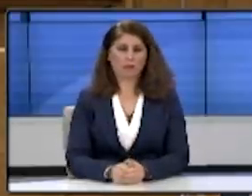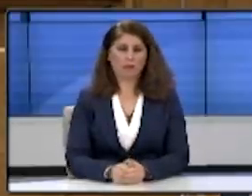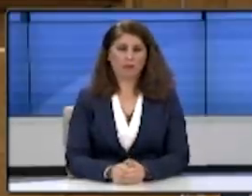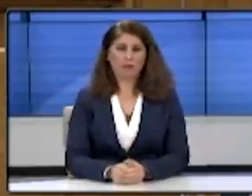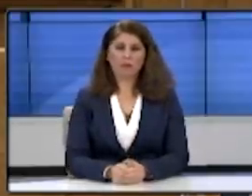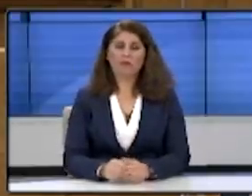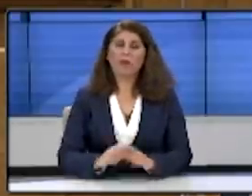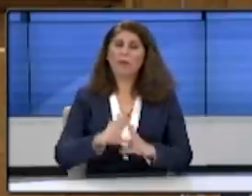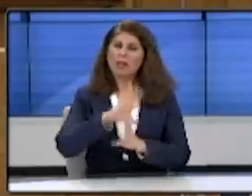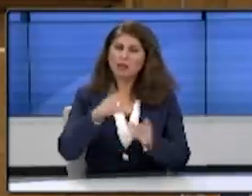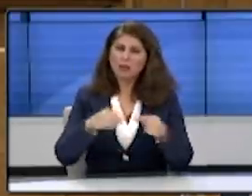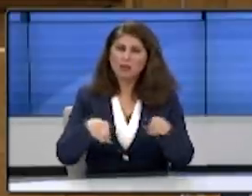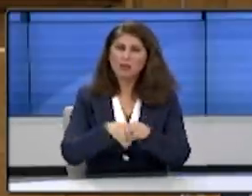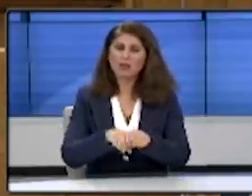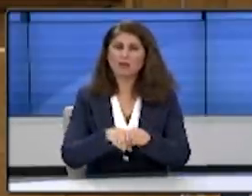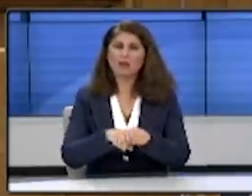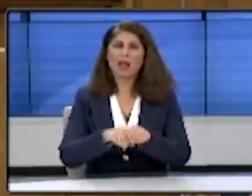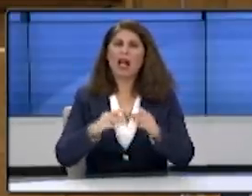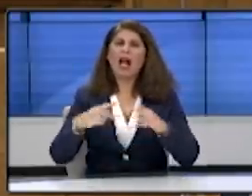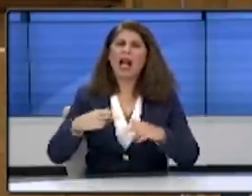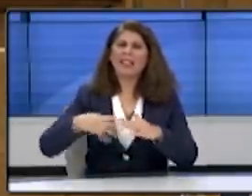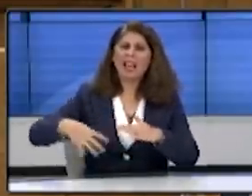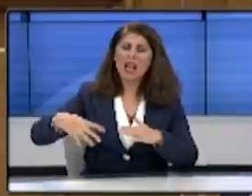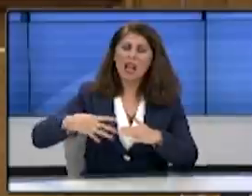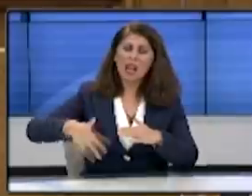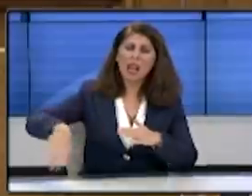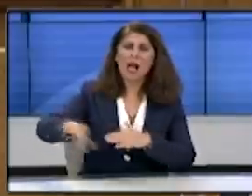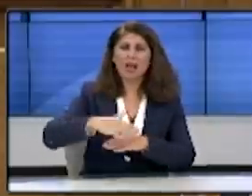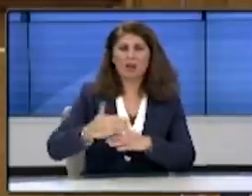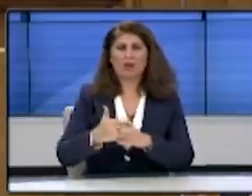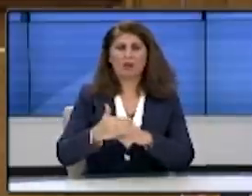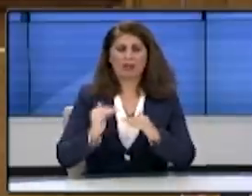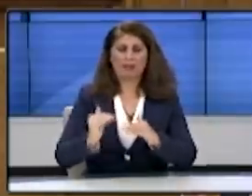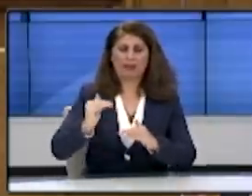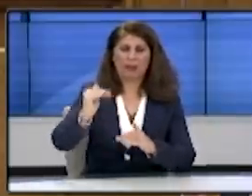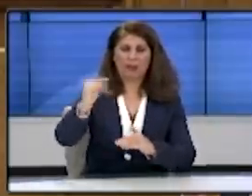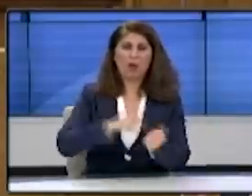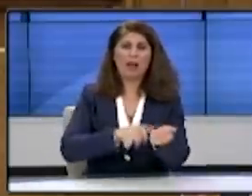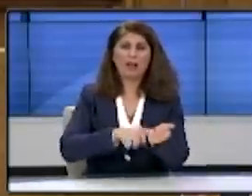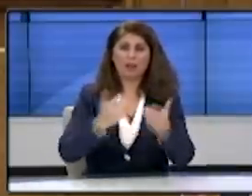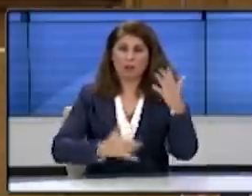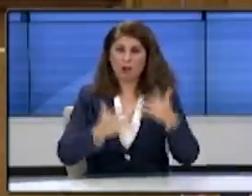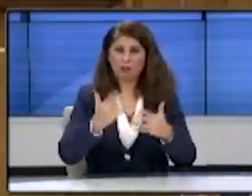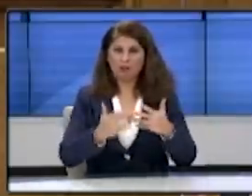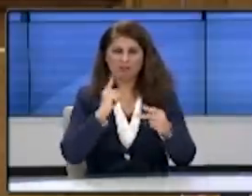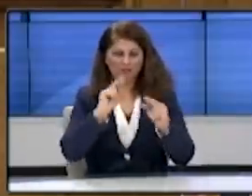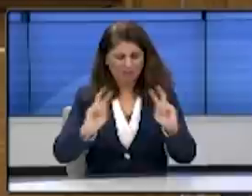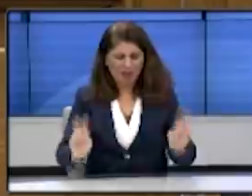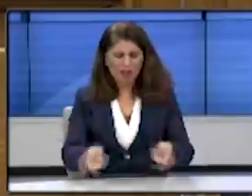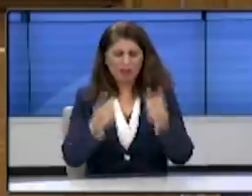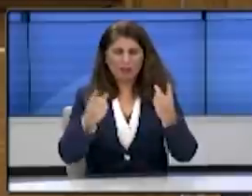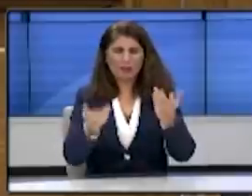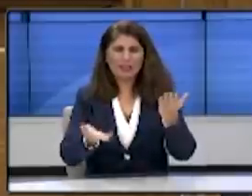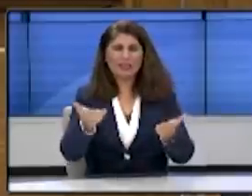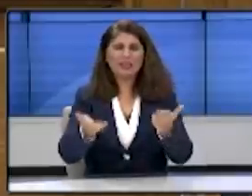Μαζί με όλα τα άλλα, ο αντιλαϊκός και ταξικός χαρακτήρας του προϋπολογισμού αποκαλύπτεται και από τη σύγκριση